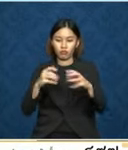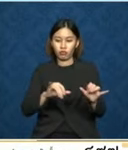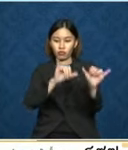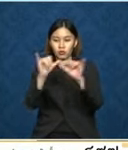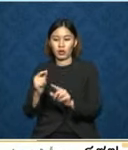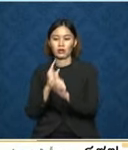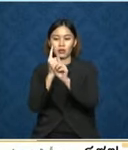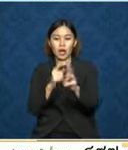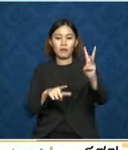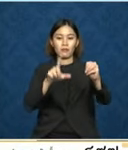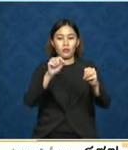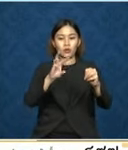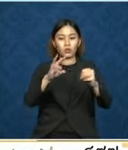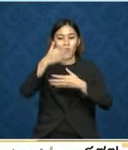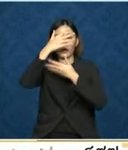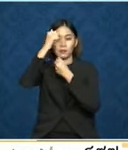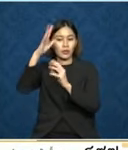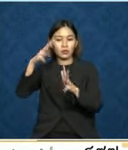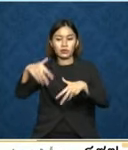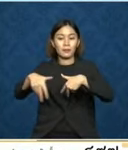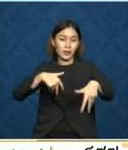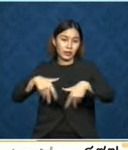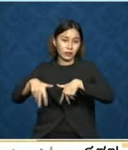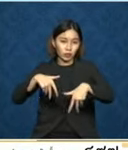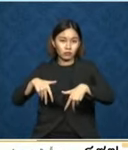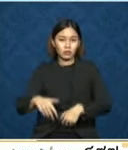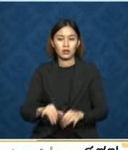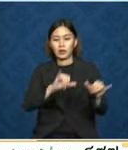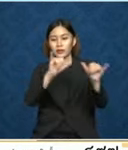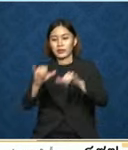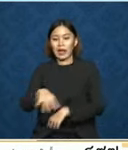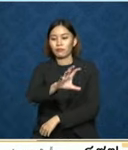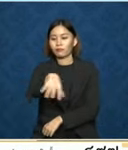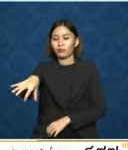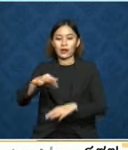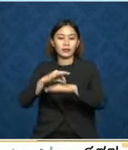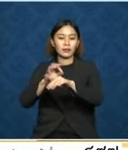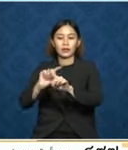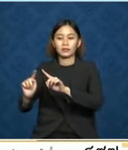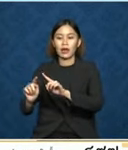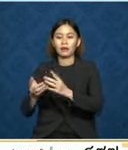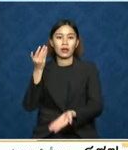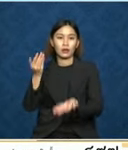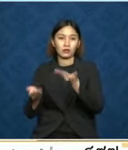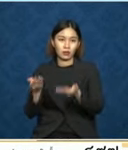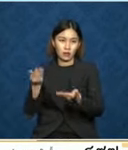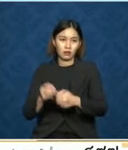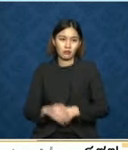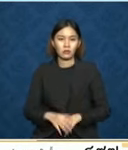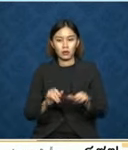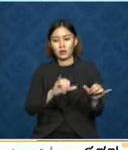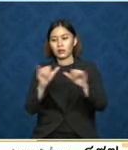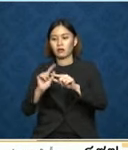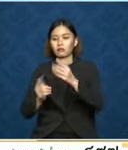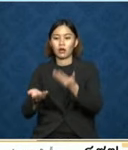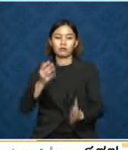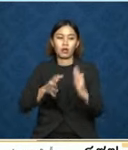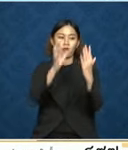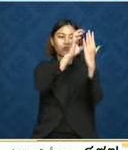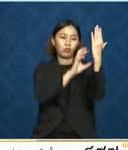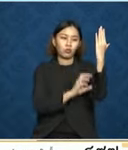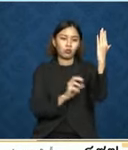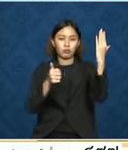ครับอยากย้ายไปตรงไหนก็ได้ขออนุญาตที่นึงแต่จะย้ายไปที่ไหนก็ได้ทั่วประเทศโดยไม่ต้องสนผังเมืองไม่ต้องรับฟัง